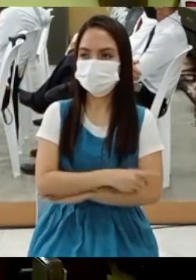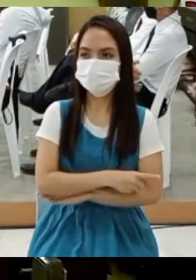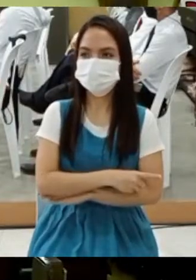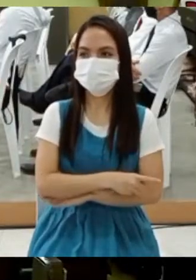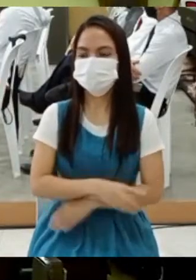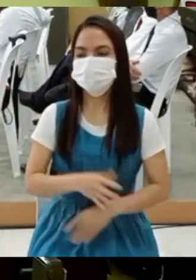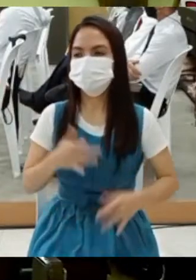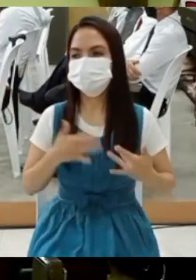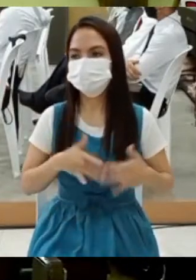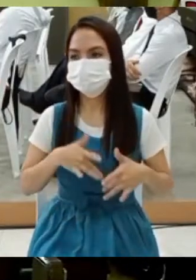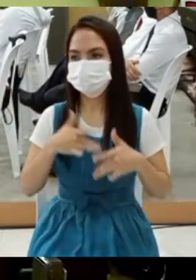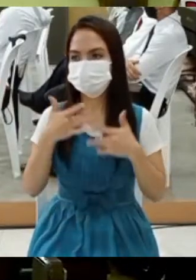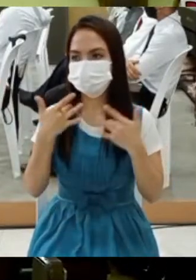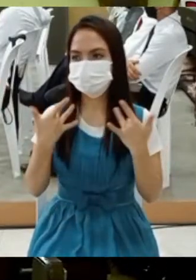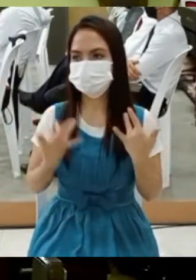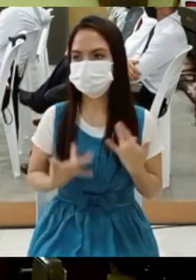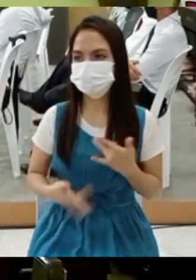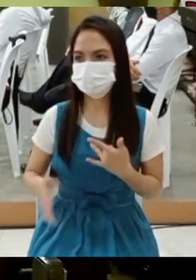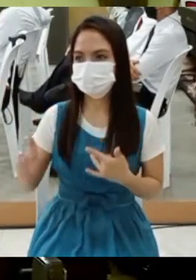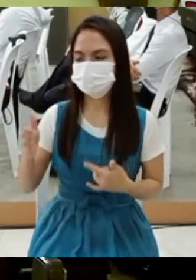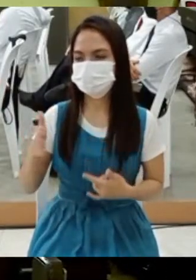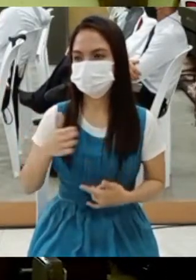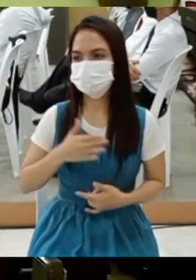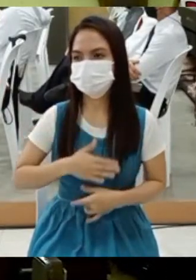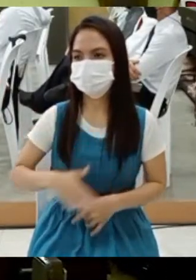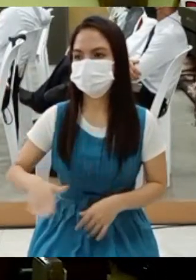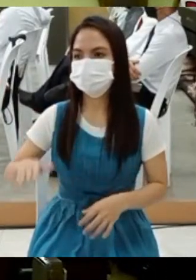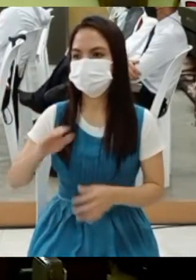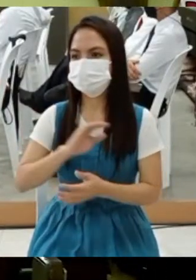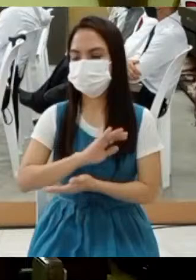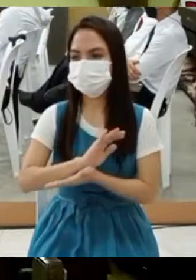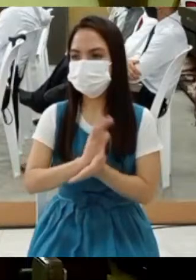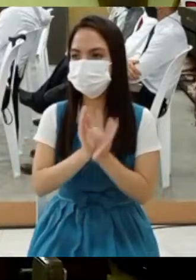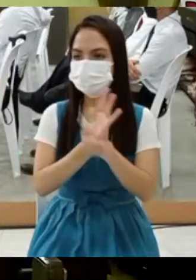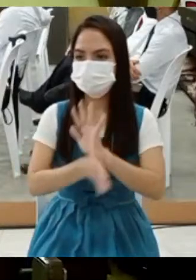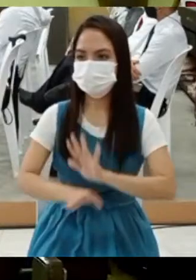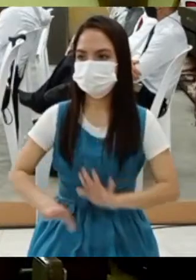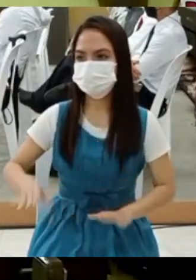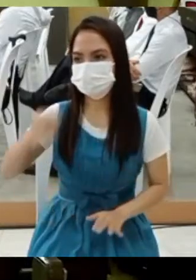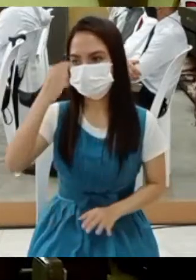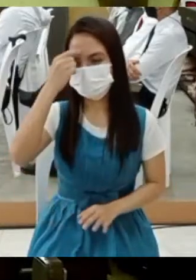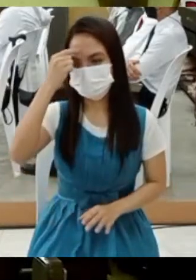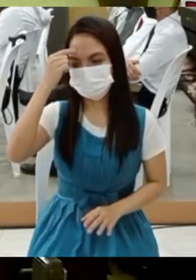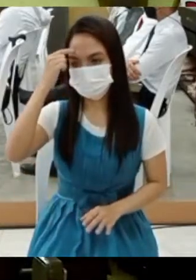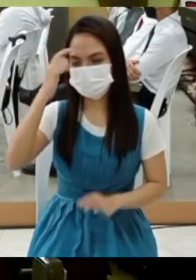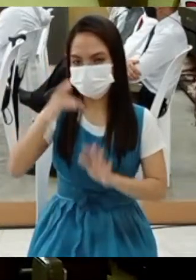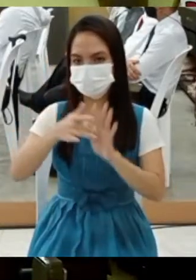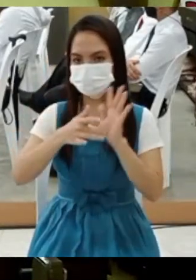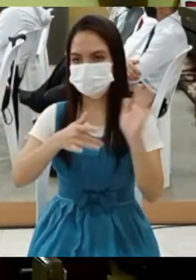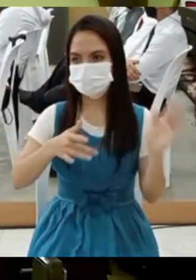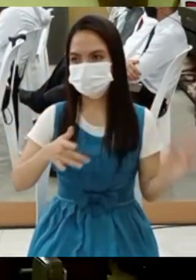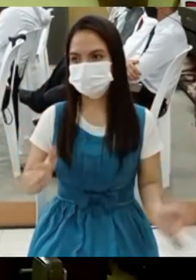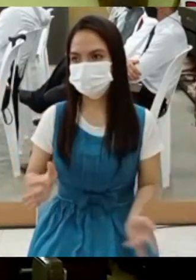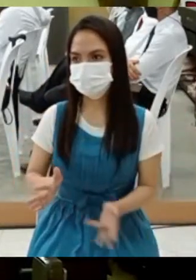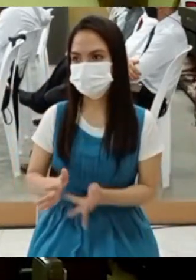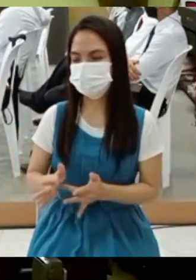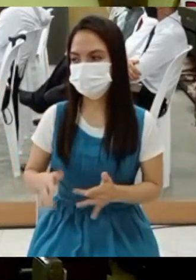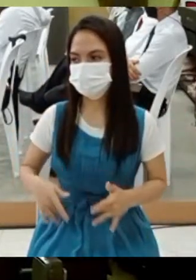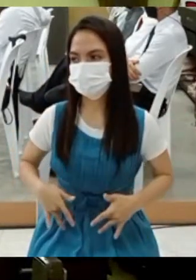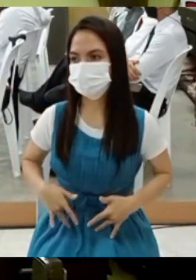araw, ang puso ko'y panatag dahil